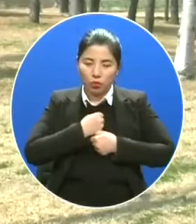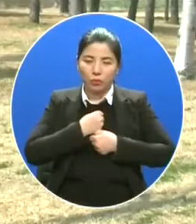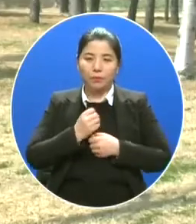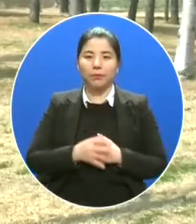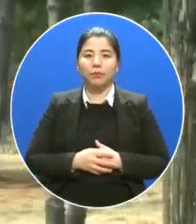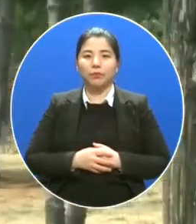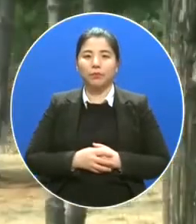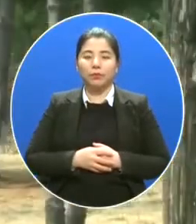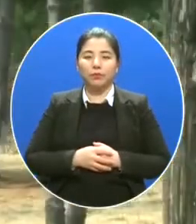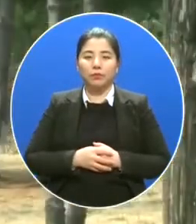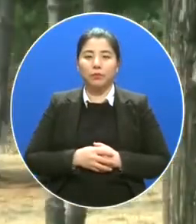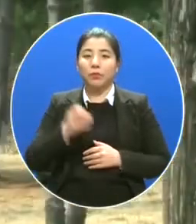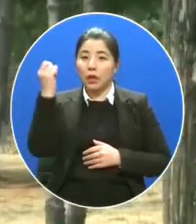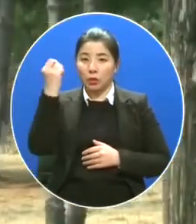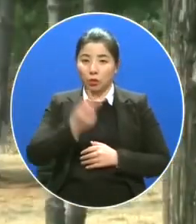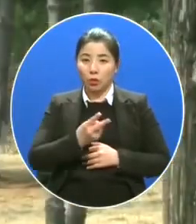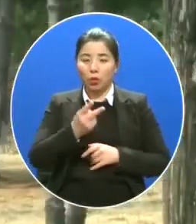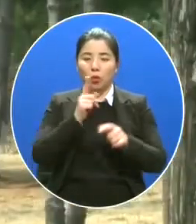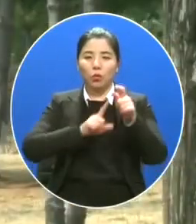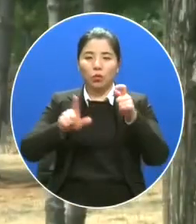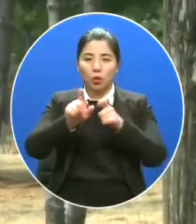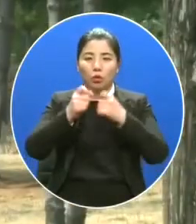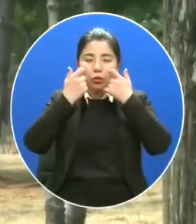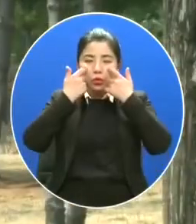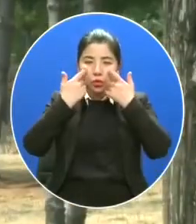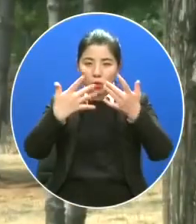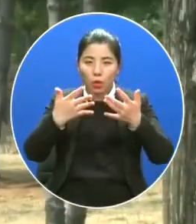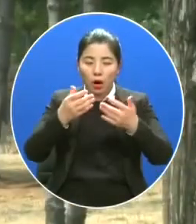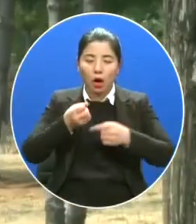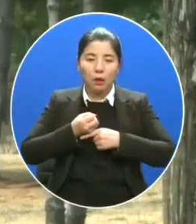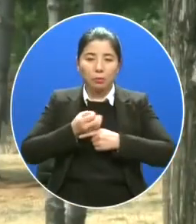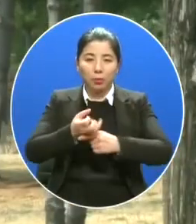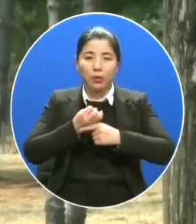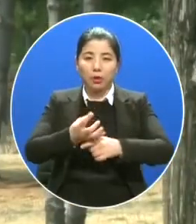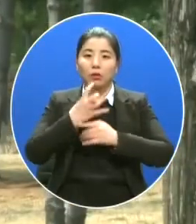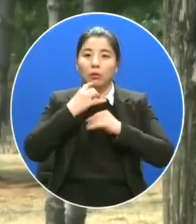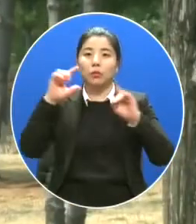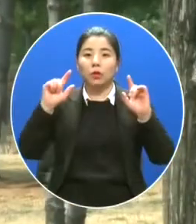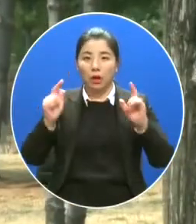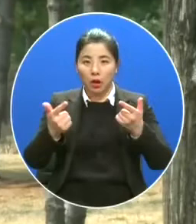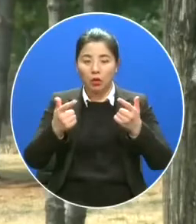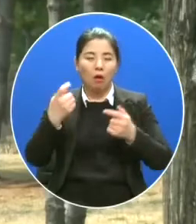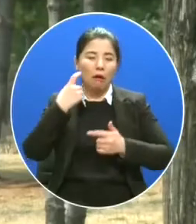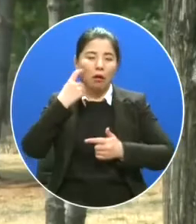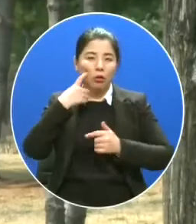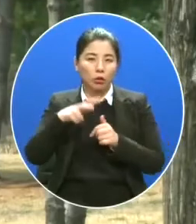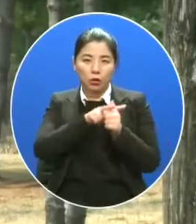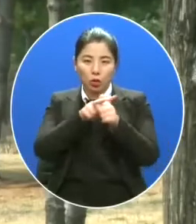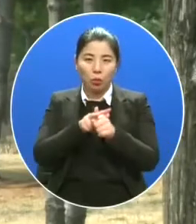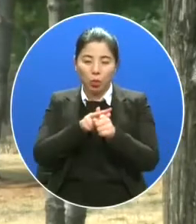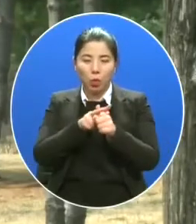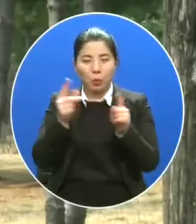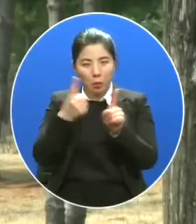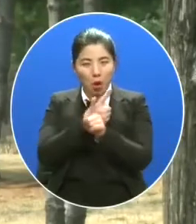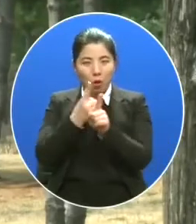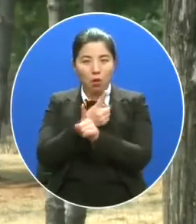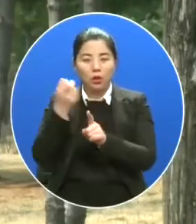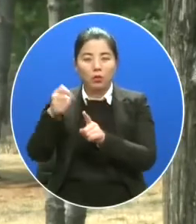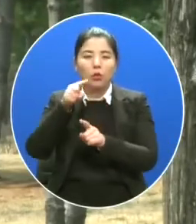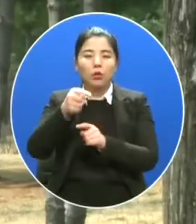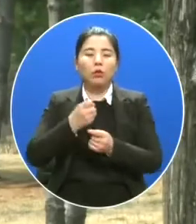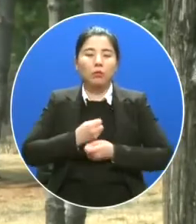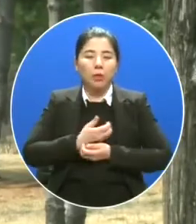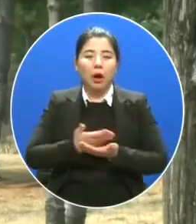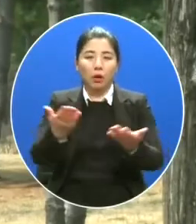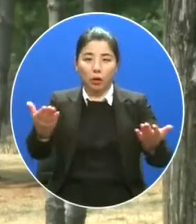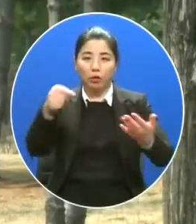것입니다. 그리고 정확한 사실관계의 전달뿐만 아니라 허위 정보를 바로잡고 이를